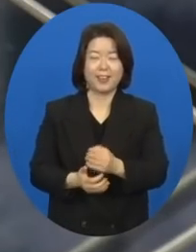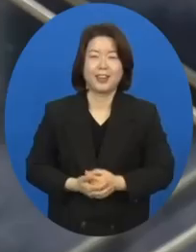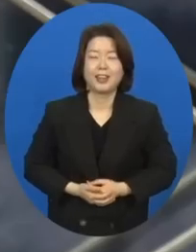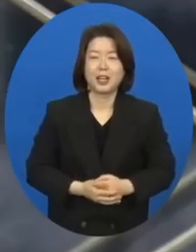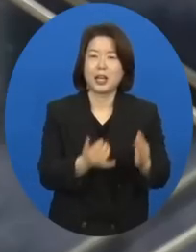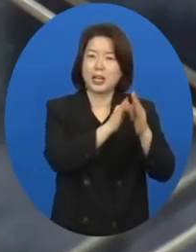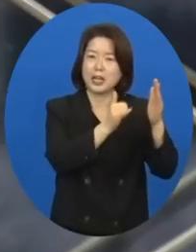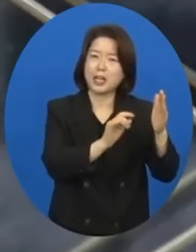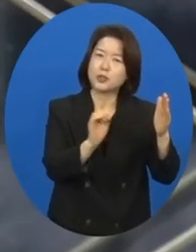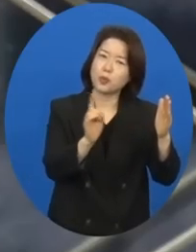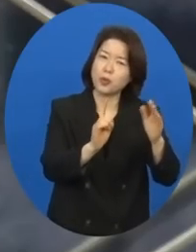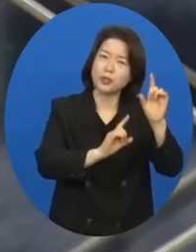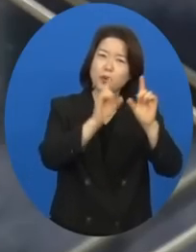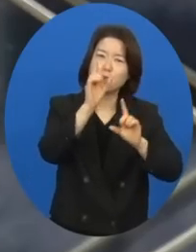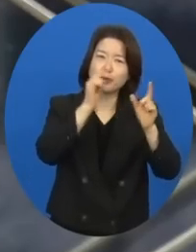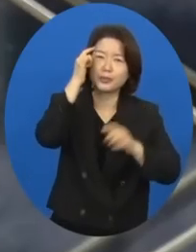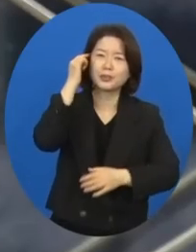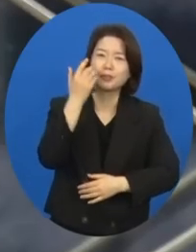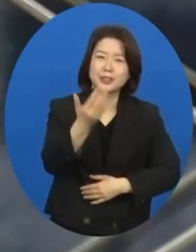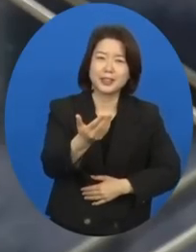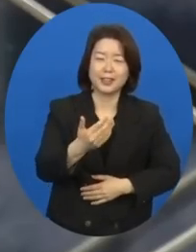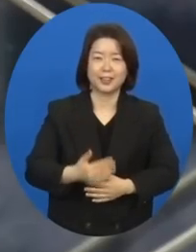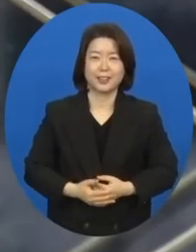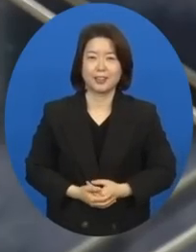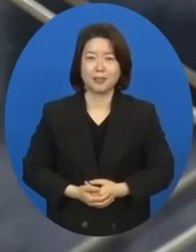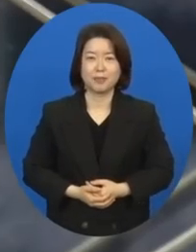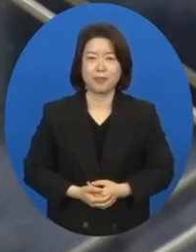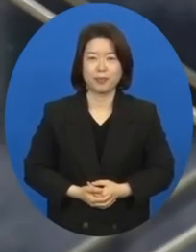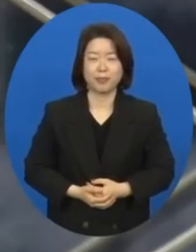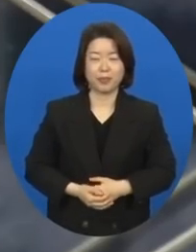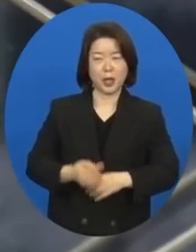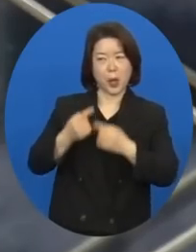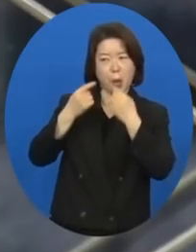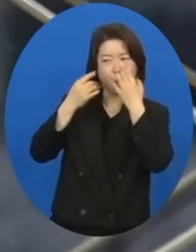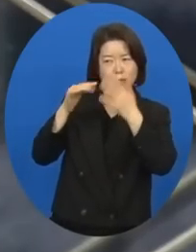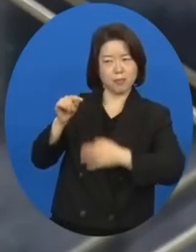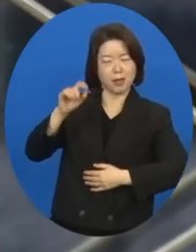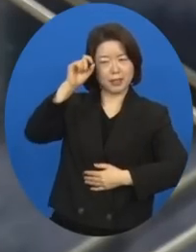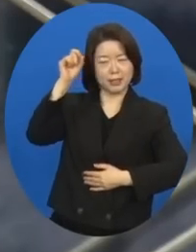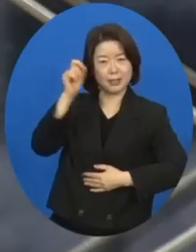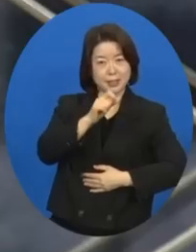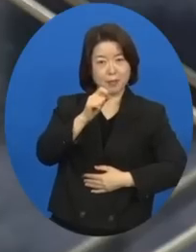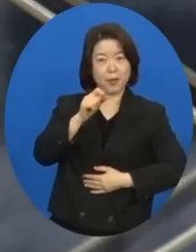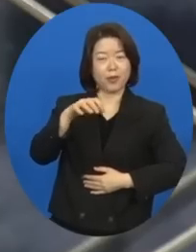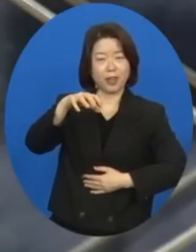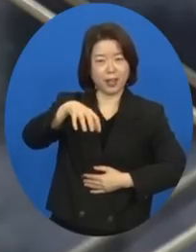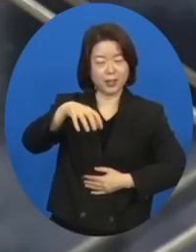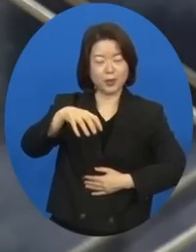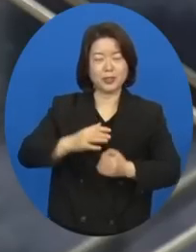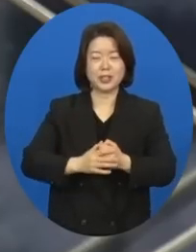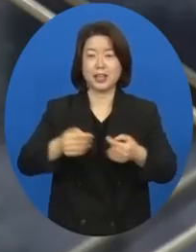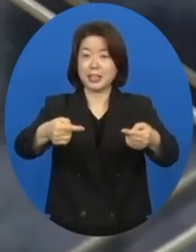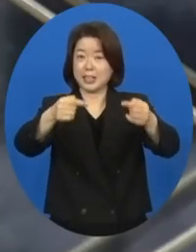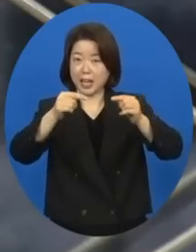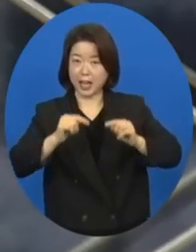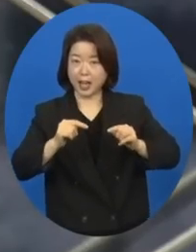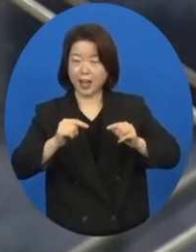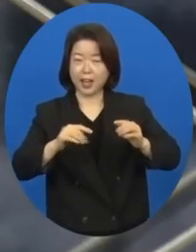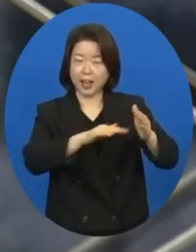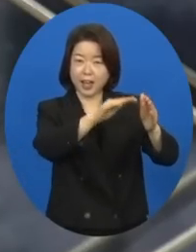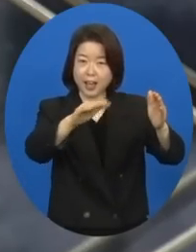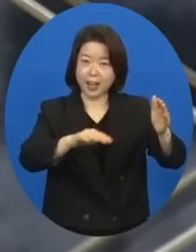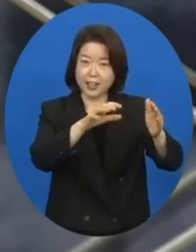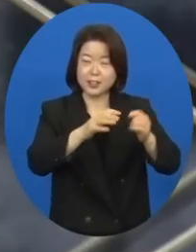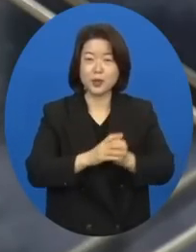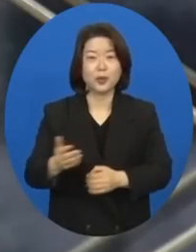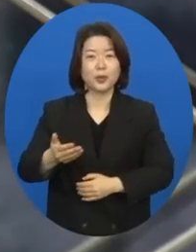가족은 어떤 모습이어야 할까요? 분명 이렇게 새벽에 기도의 자리에 나오신 분들의 가정은